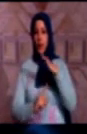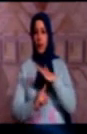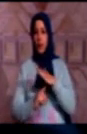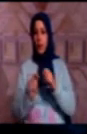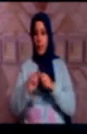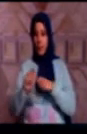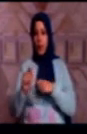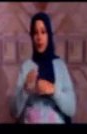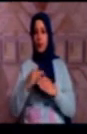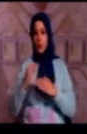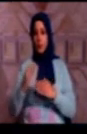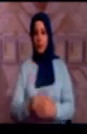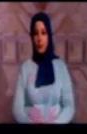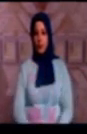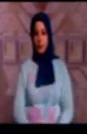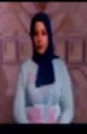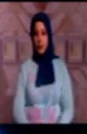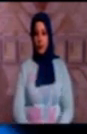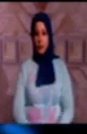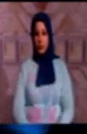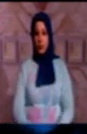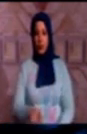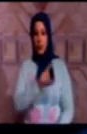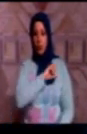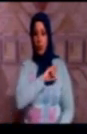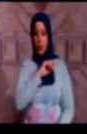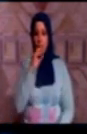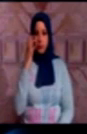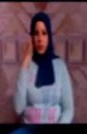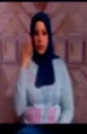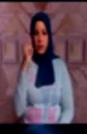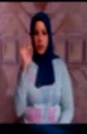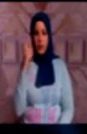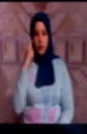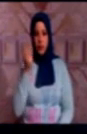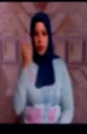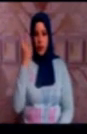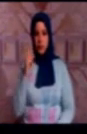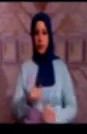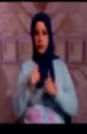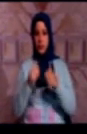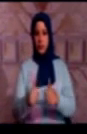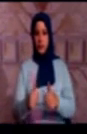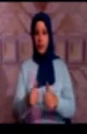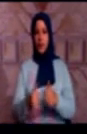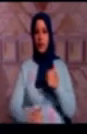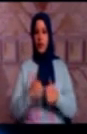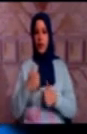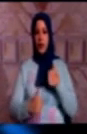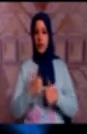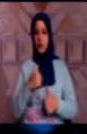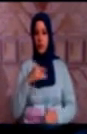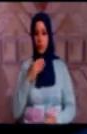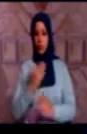الابعد فالابعث فالابعد وهكذا اما فكره ان يكون في امتحان تاهيلي تاهيلي